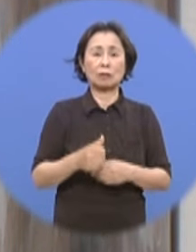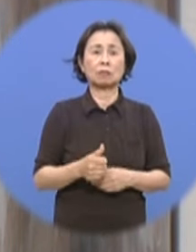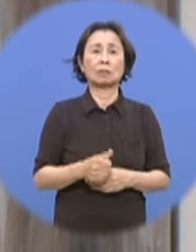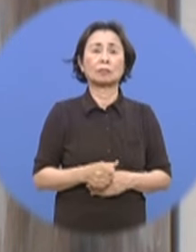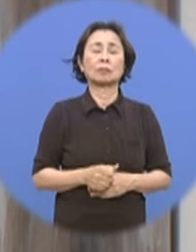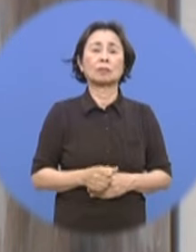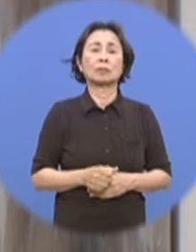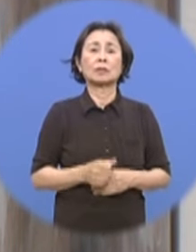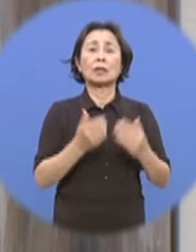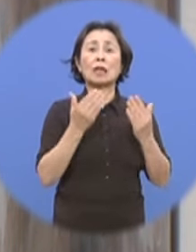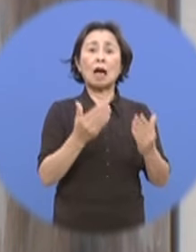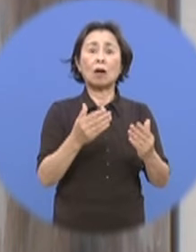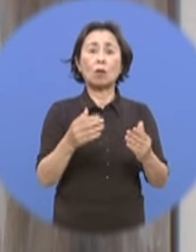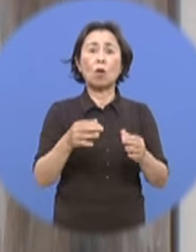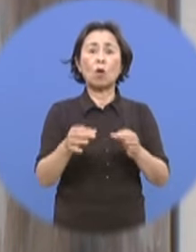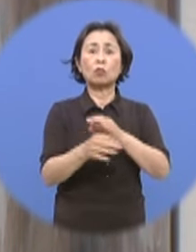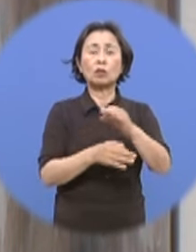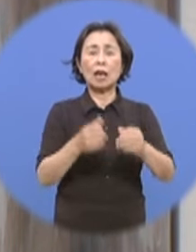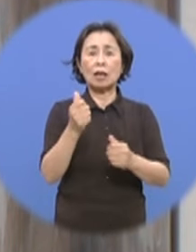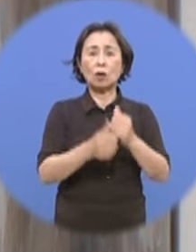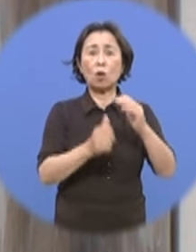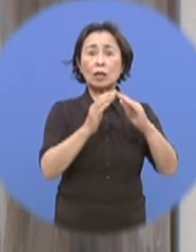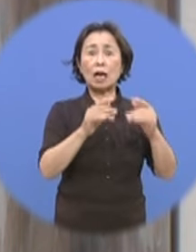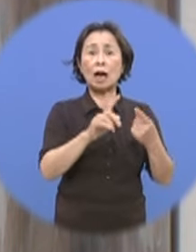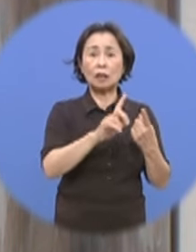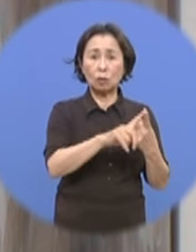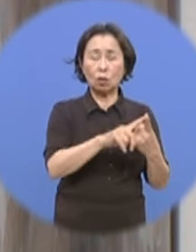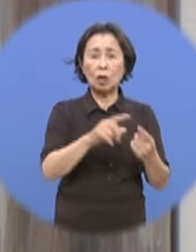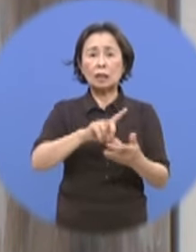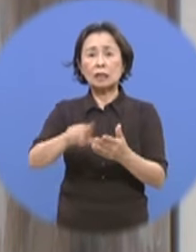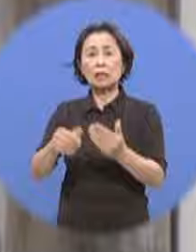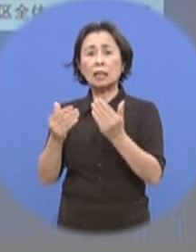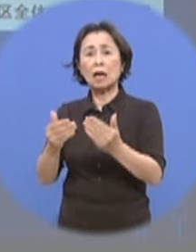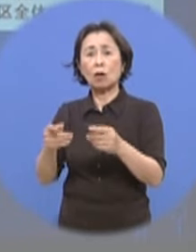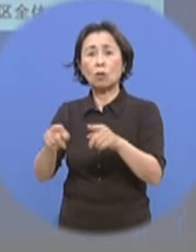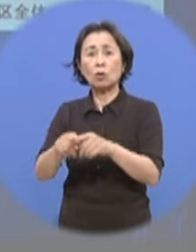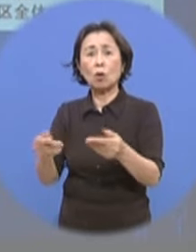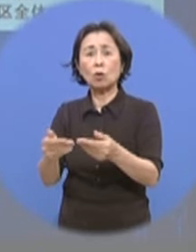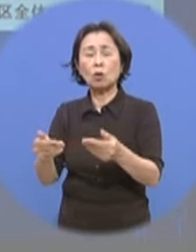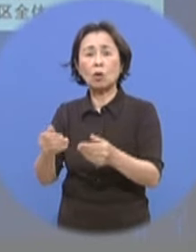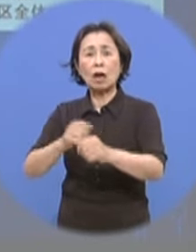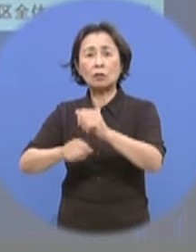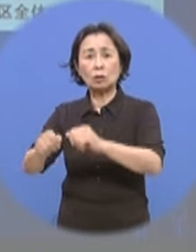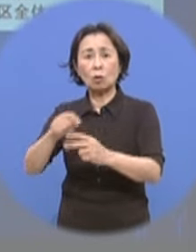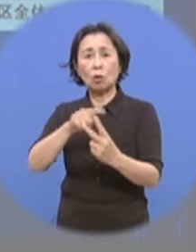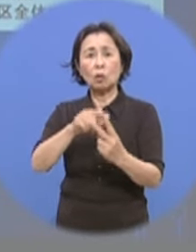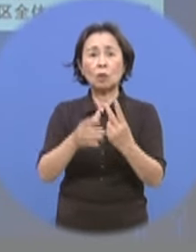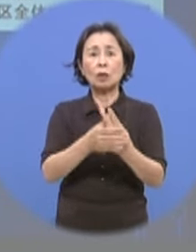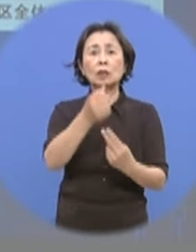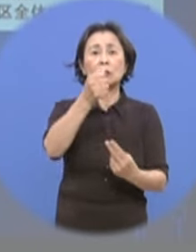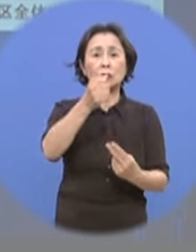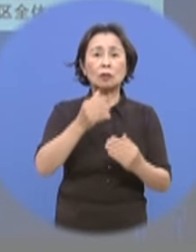さんは学校運営協議会と学校共同活動の的